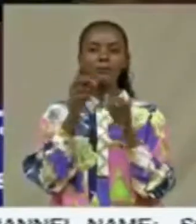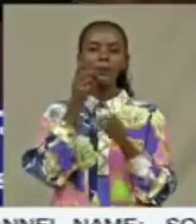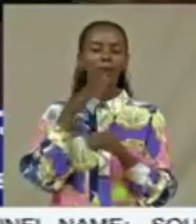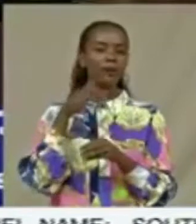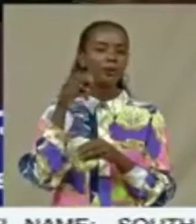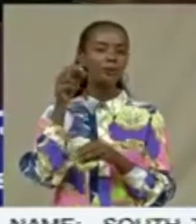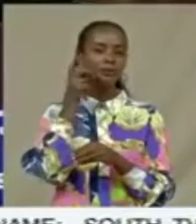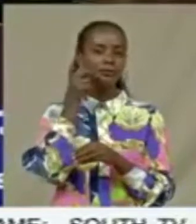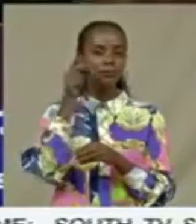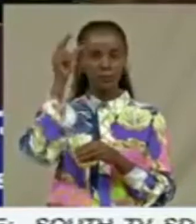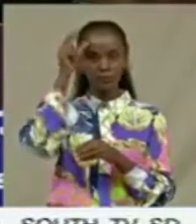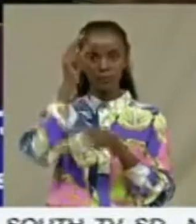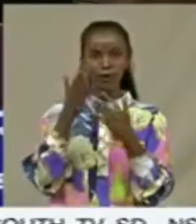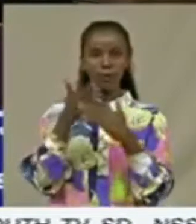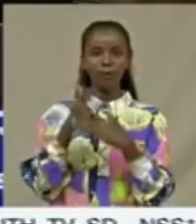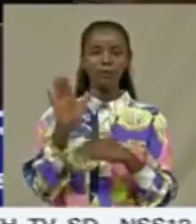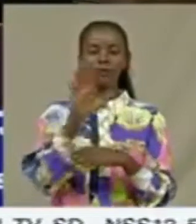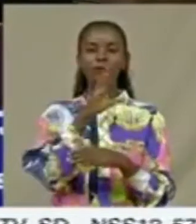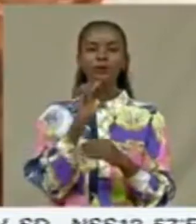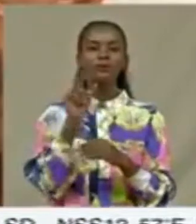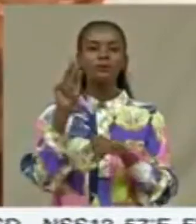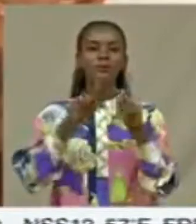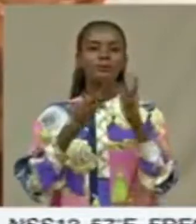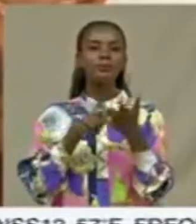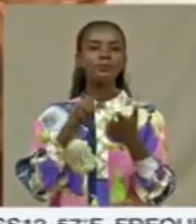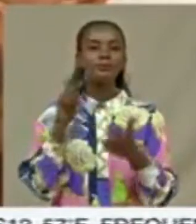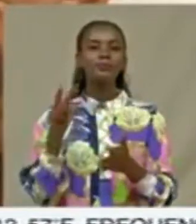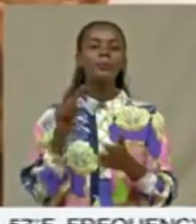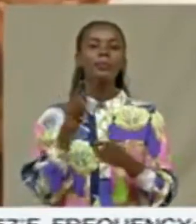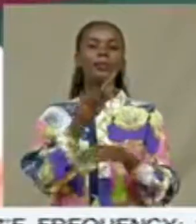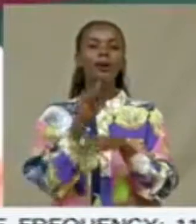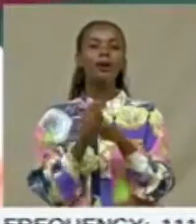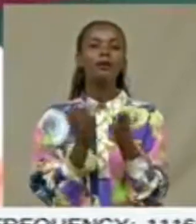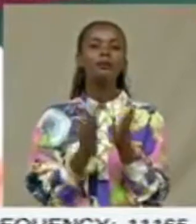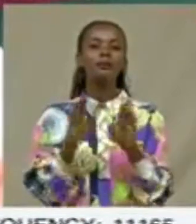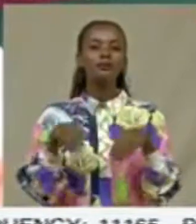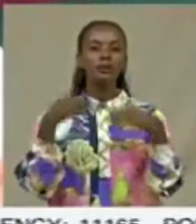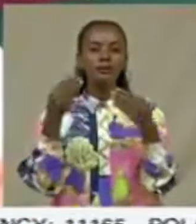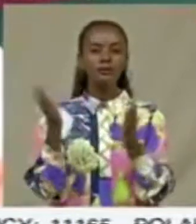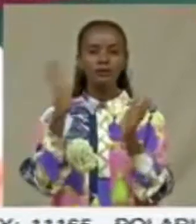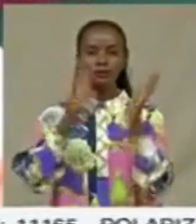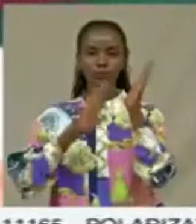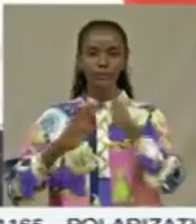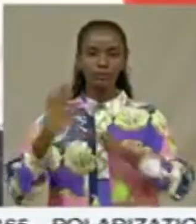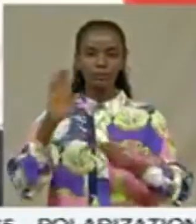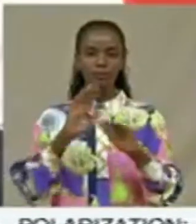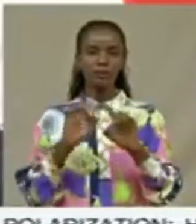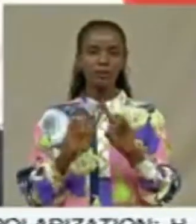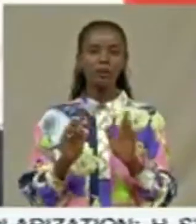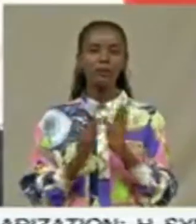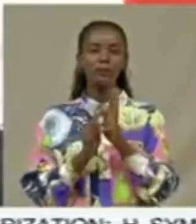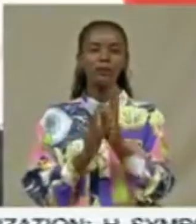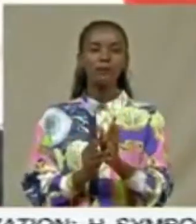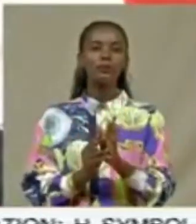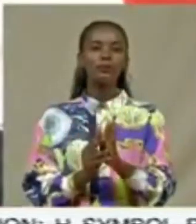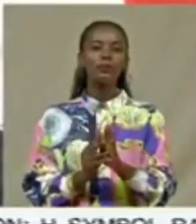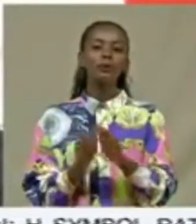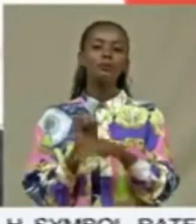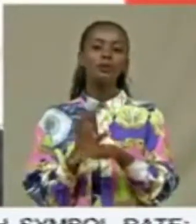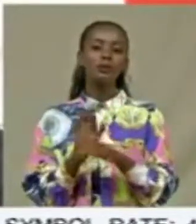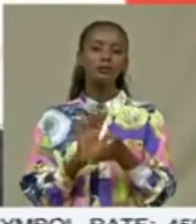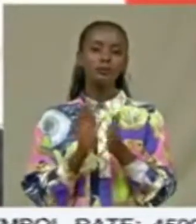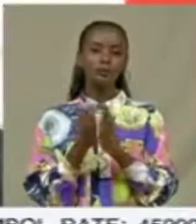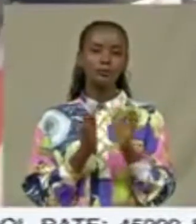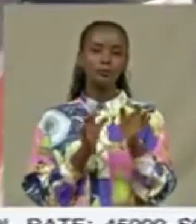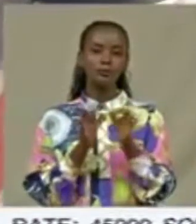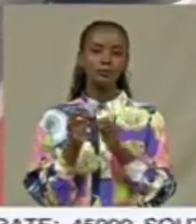ወርቅነሽ ባዲንስ በበኩላቸው ከህብረተሰቡ የሚነሱ የተቋማት የአገልግሎት አሰጣጥ ችግሮችን በተለየ መልኩ የመከረበት መሆኑን